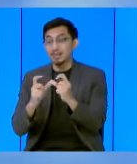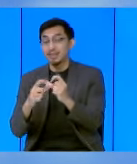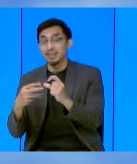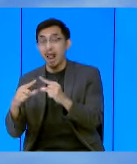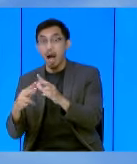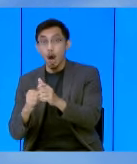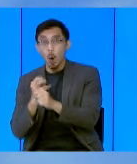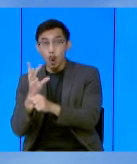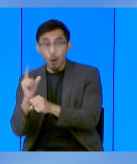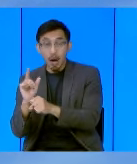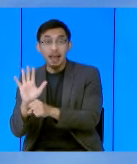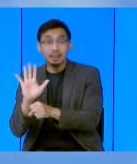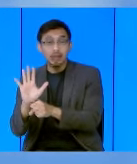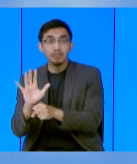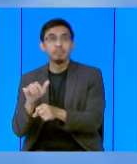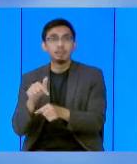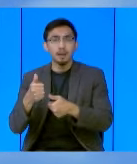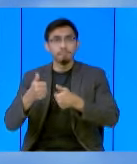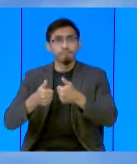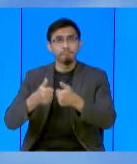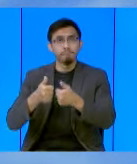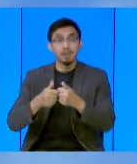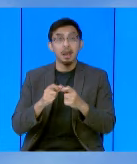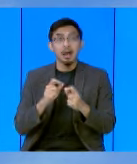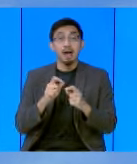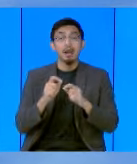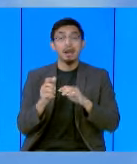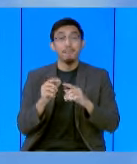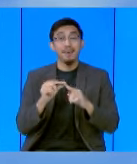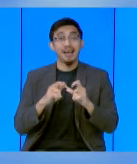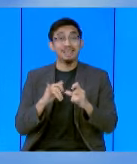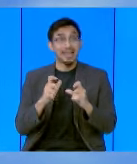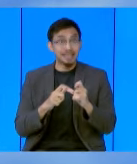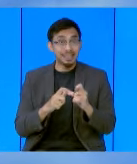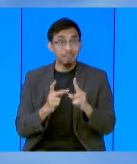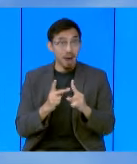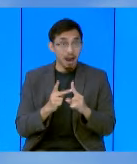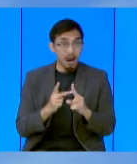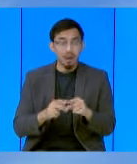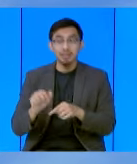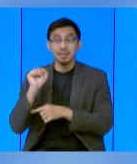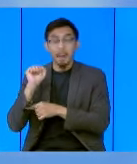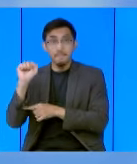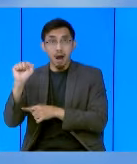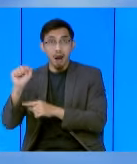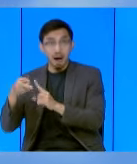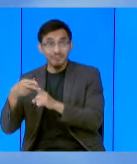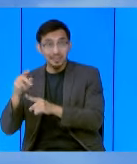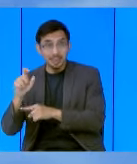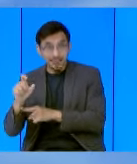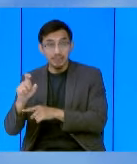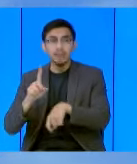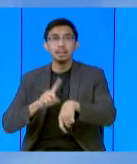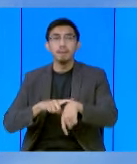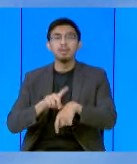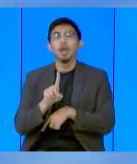ada pertandingan dari PSIS Semarang melawan Sabah FC yang akan digelar pada jam 16.30 waktu